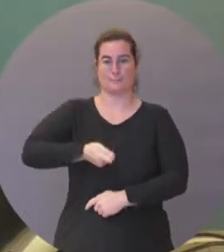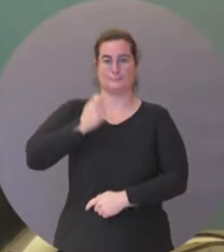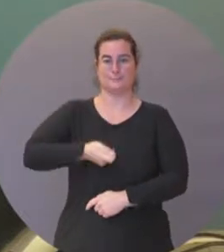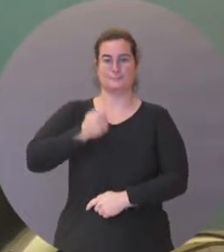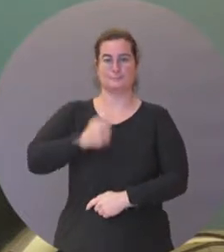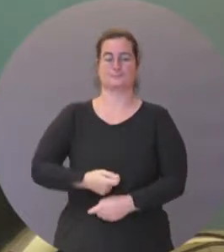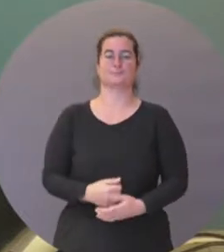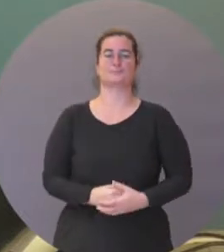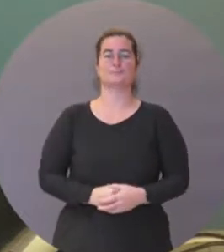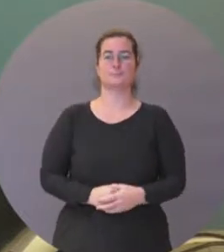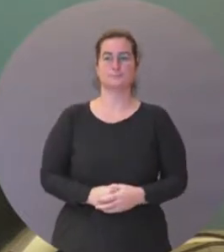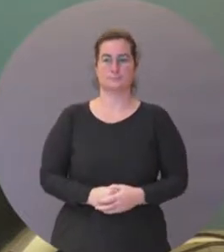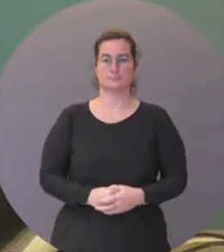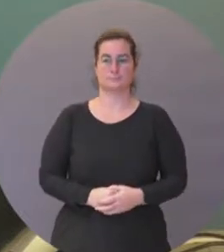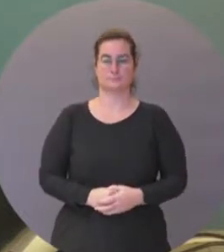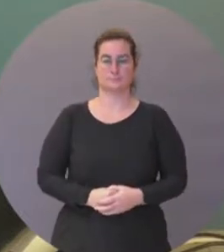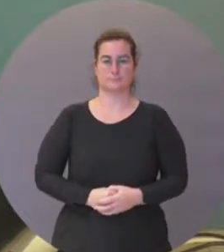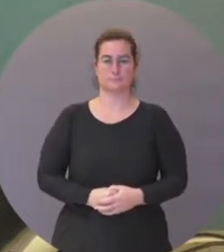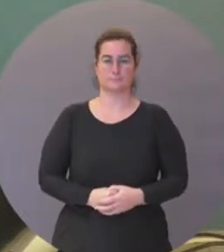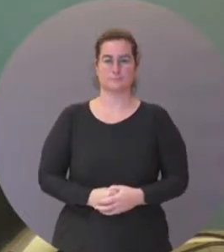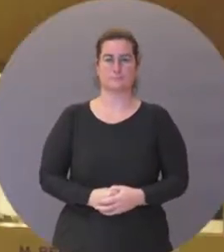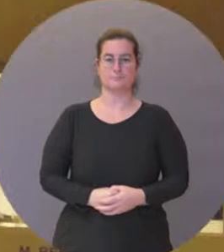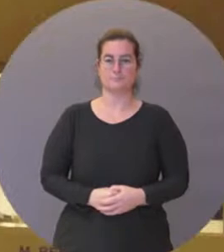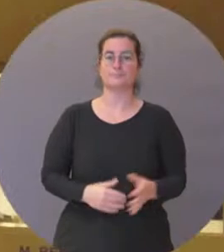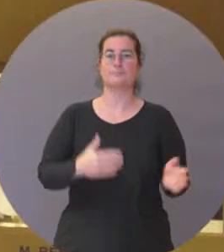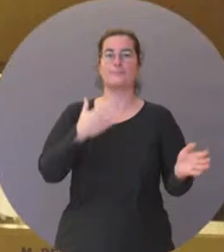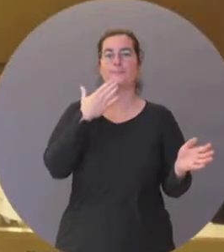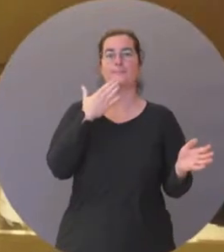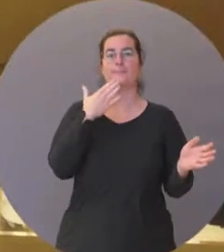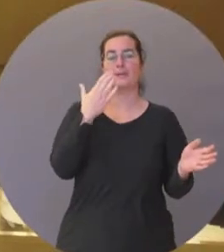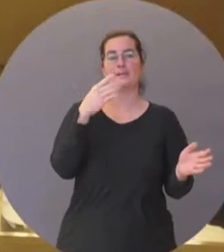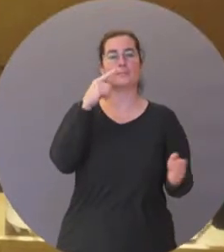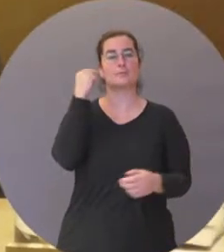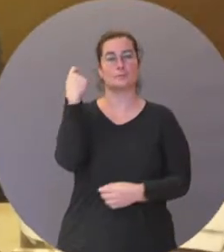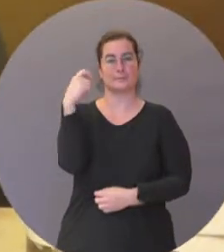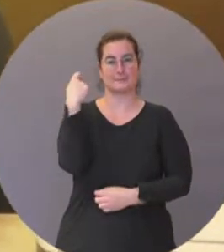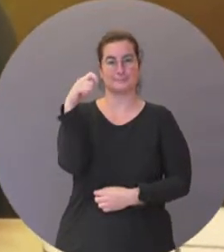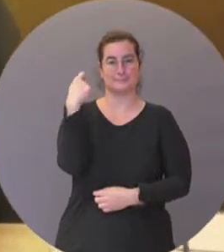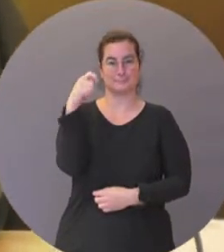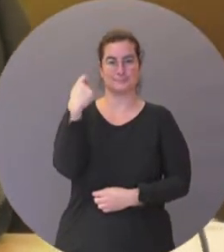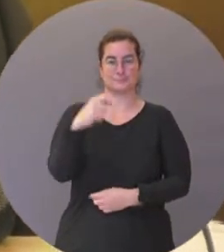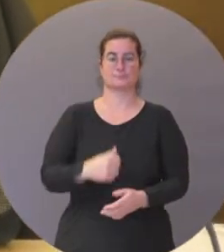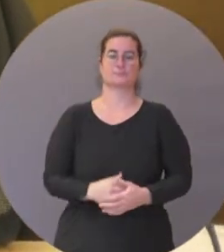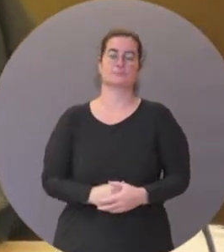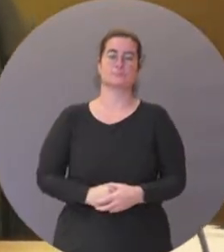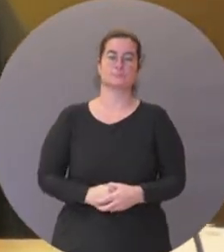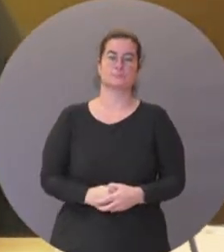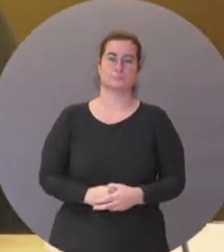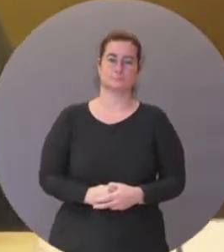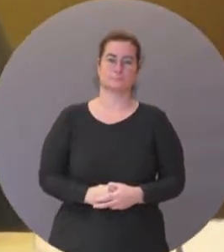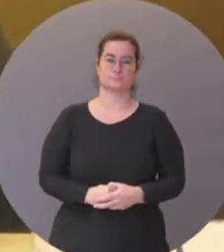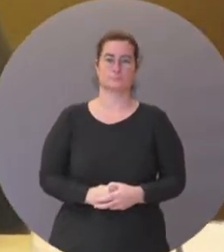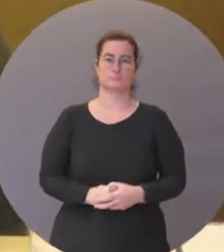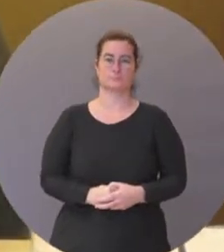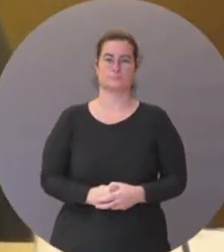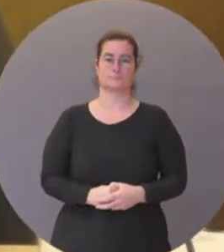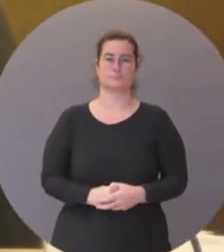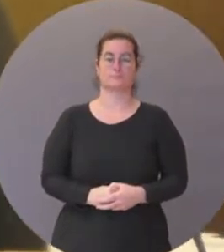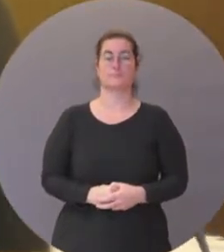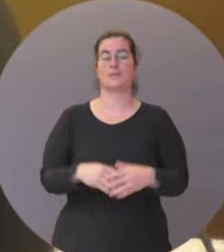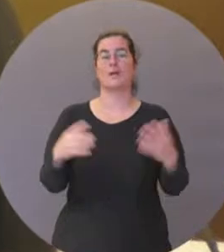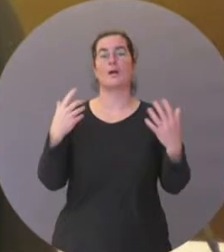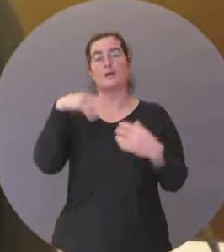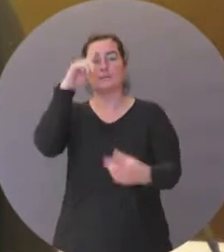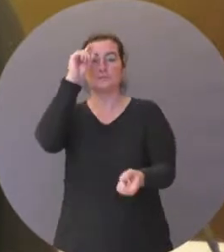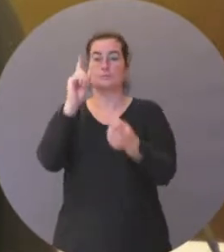merci merci monsieur le président le sujet abordé